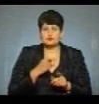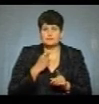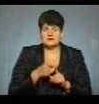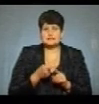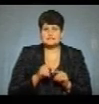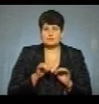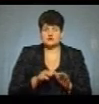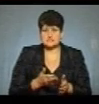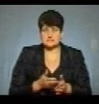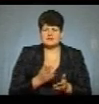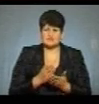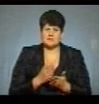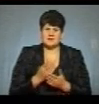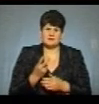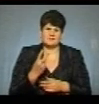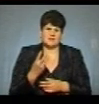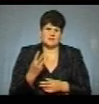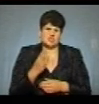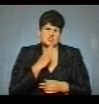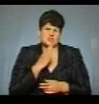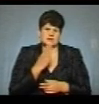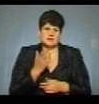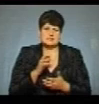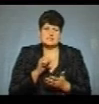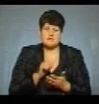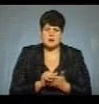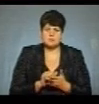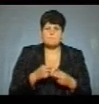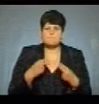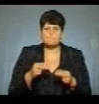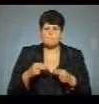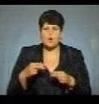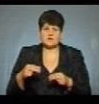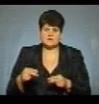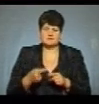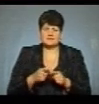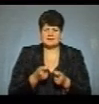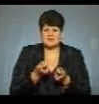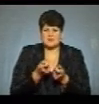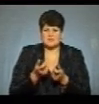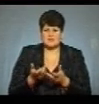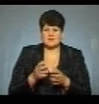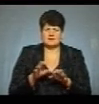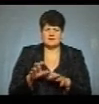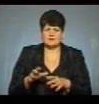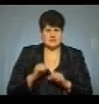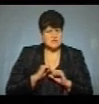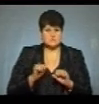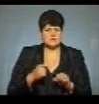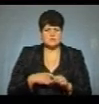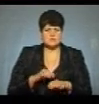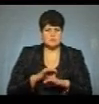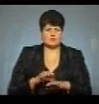цей процес. Там є 2-3 жінки, які займаються продажем цих дрібних тварин. Вони дуже сміливо себе